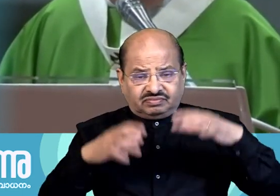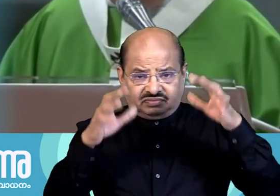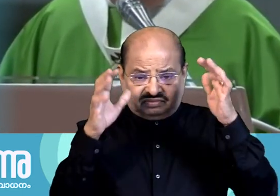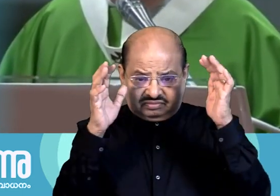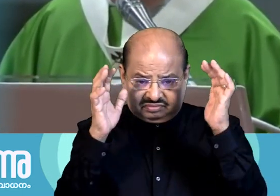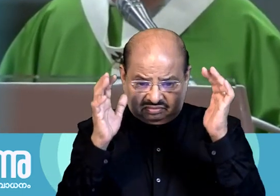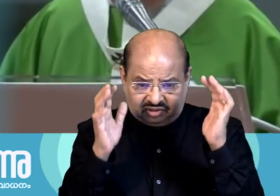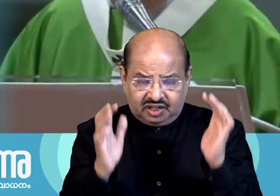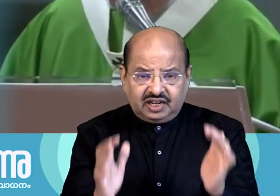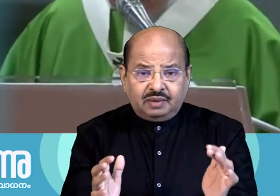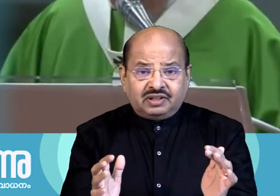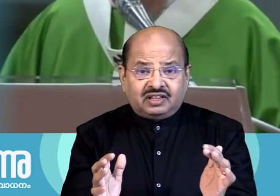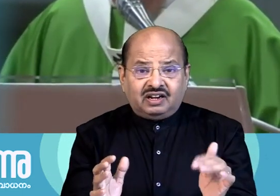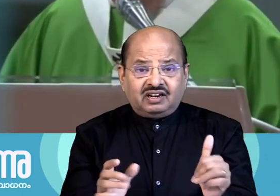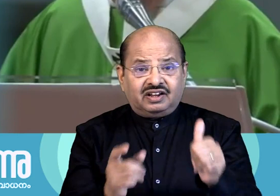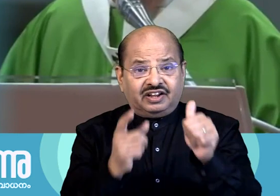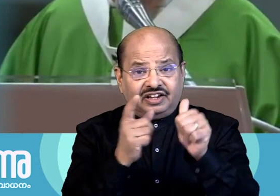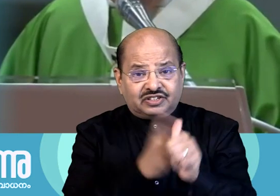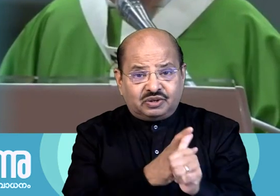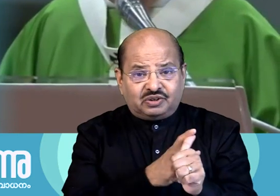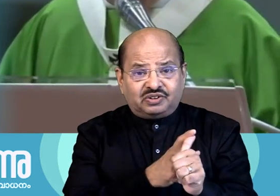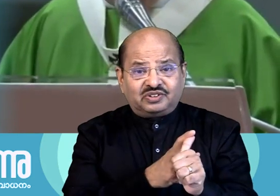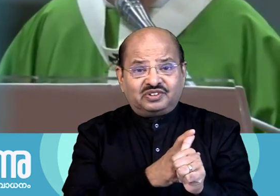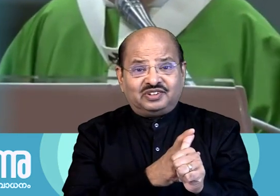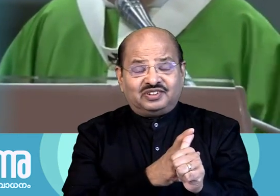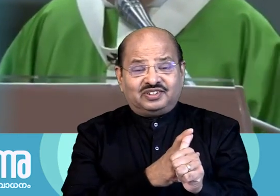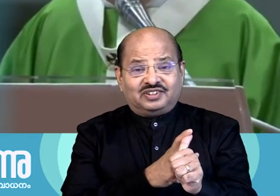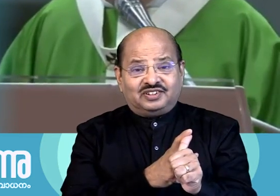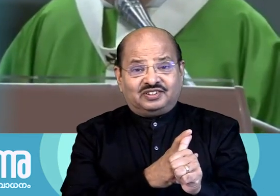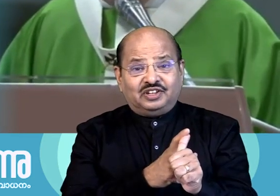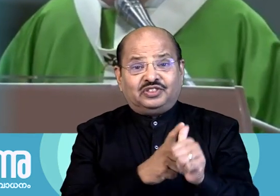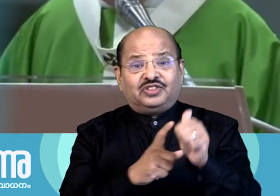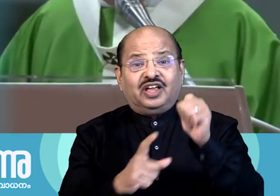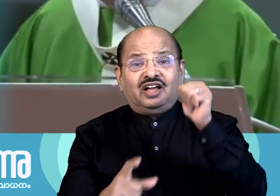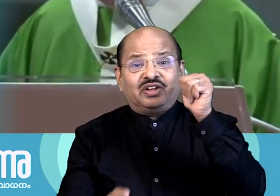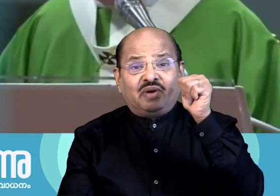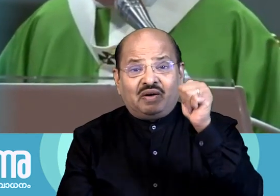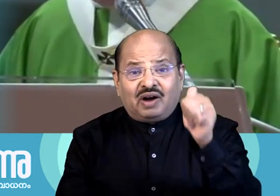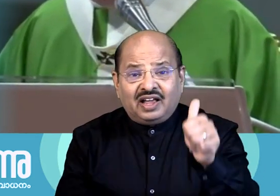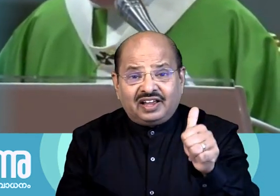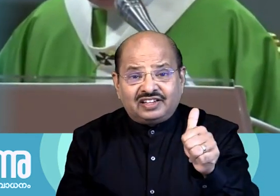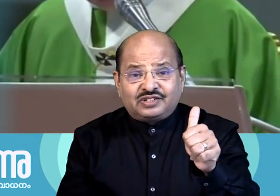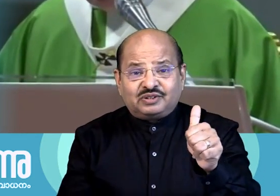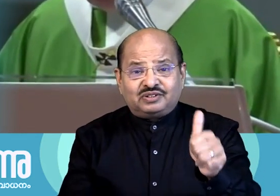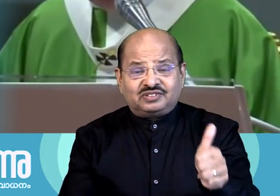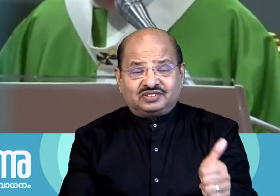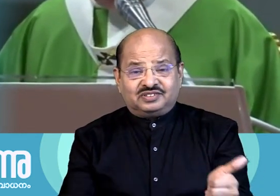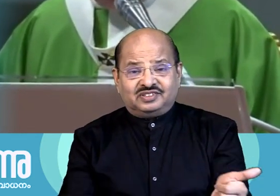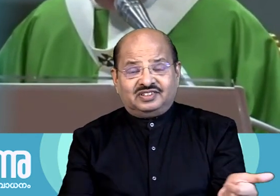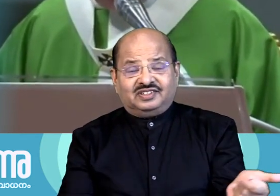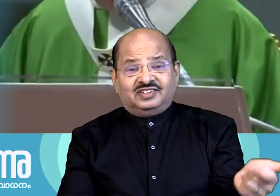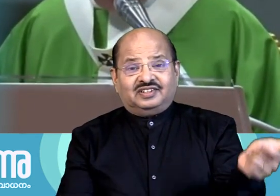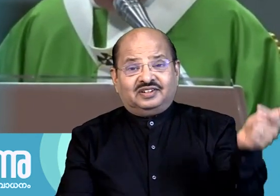അതിനുശേഷം പുതിയ നിയമത്തിൽ ഈശോ, നിത്യ യുവാവായ ഈശോ,